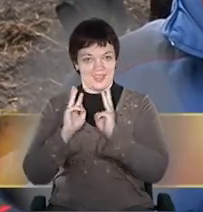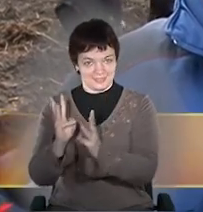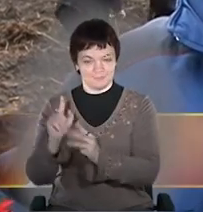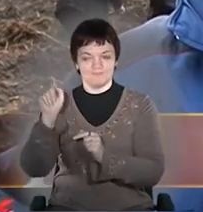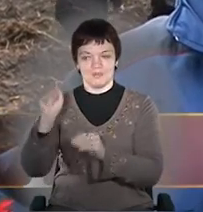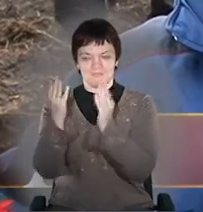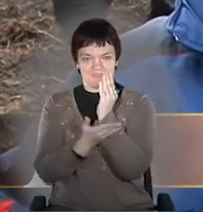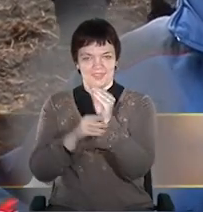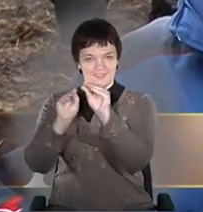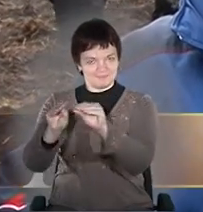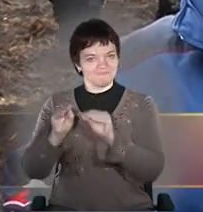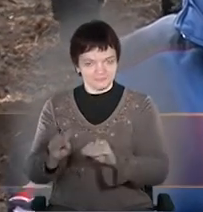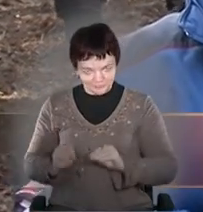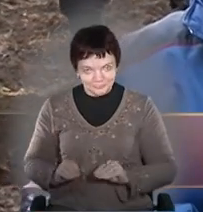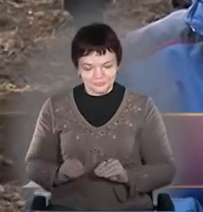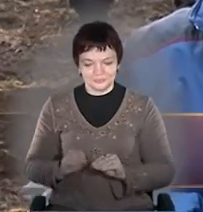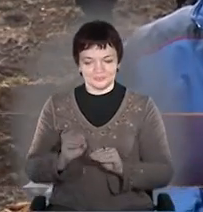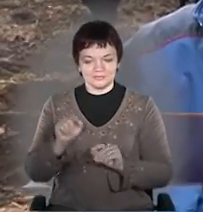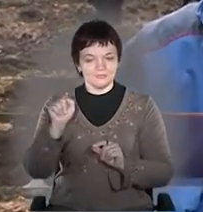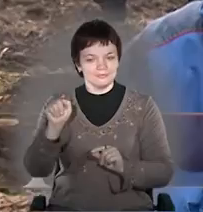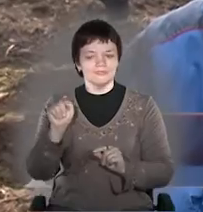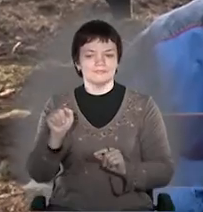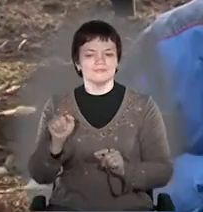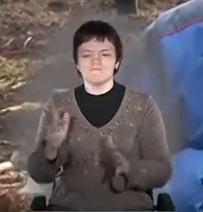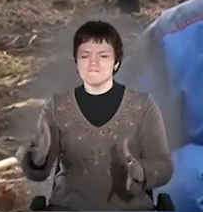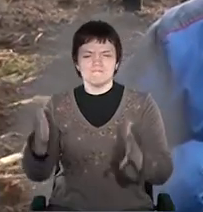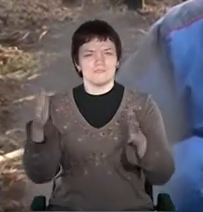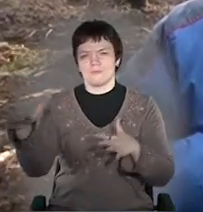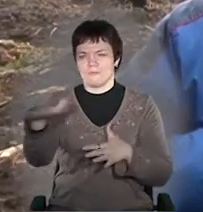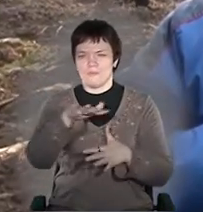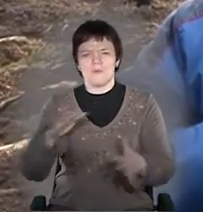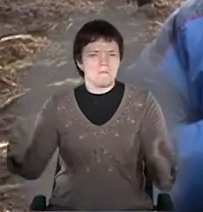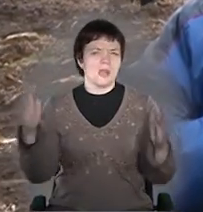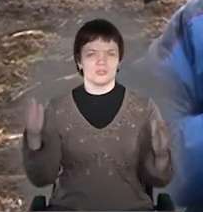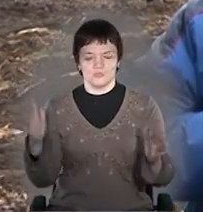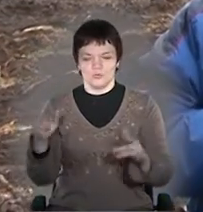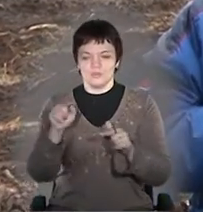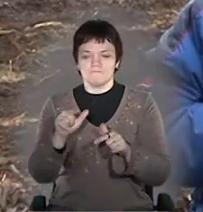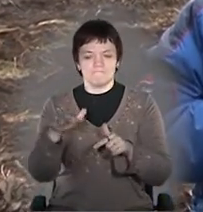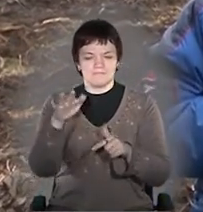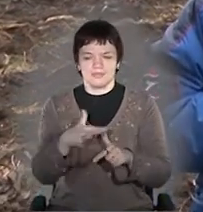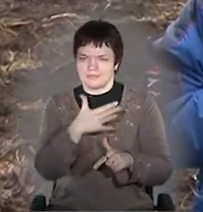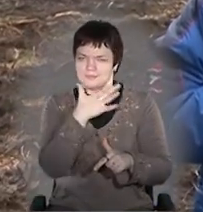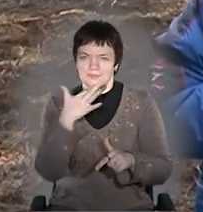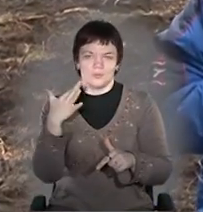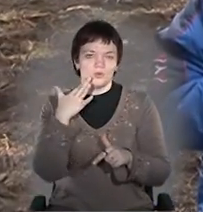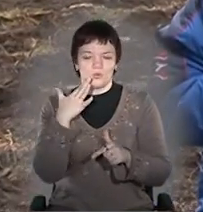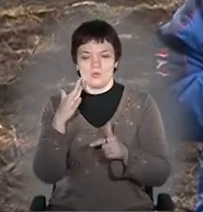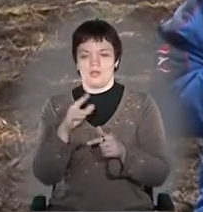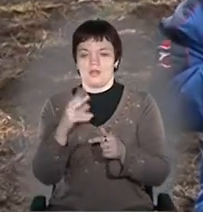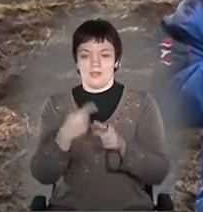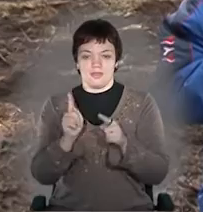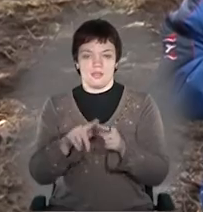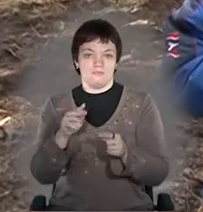деревья. Сажаем деревья на большущей просеке, которая освобождена лесниками в результате плановых зачисток